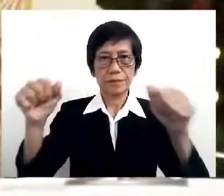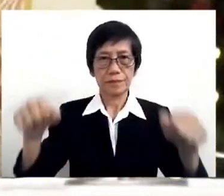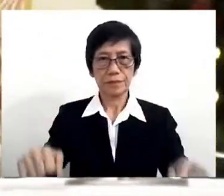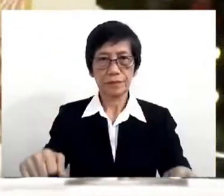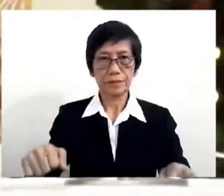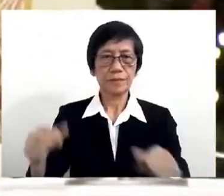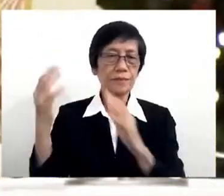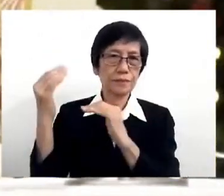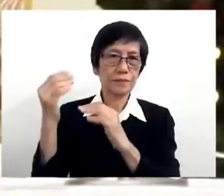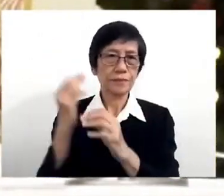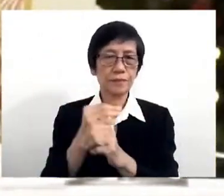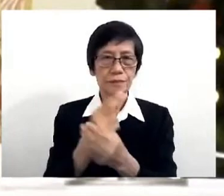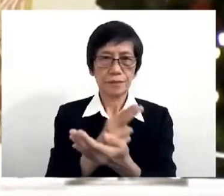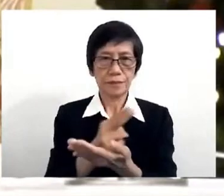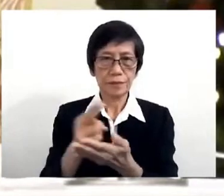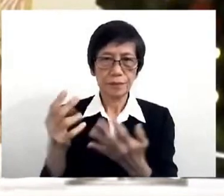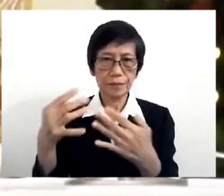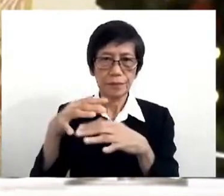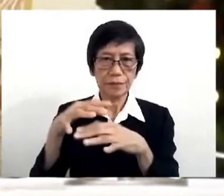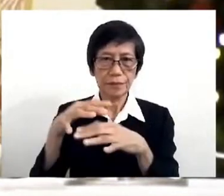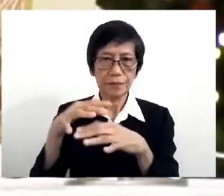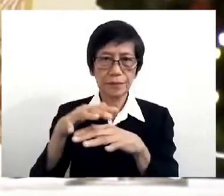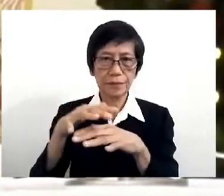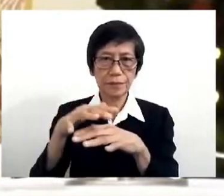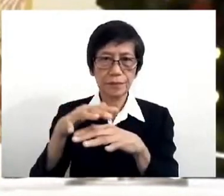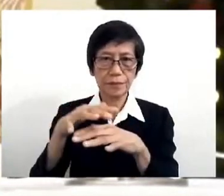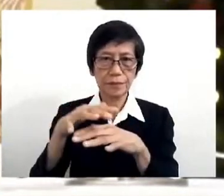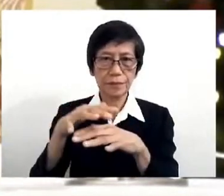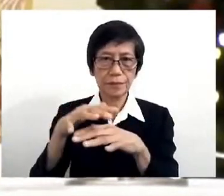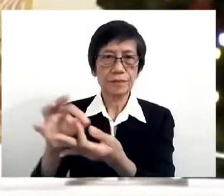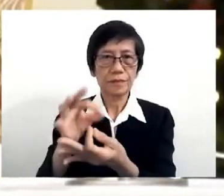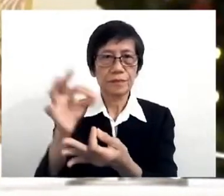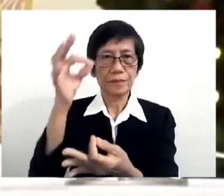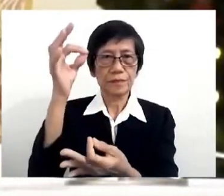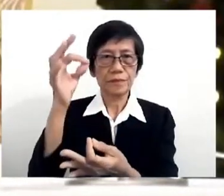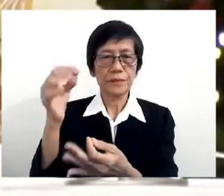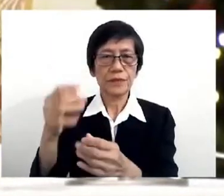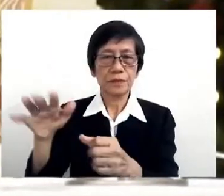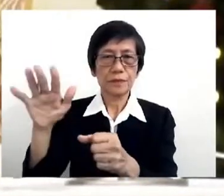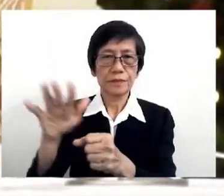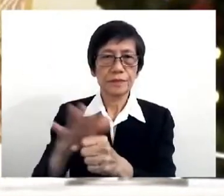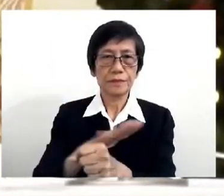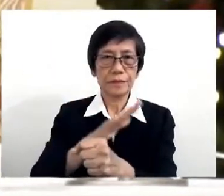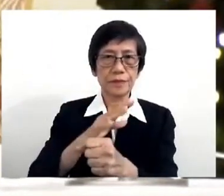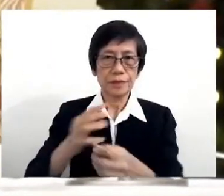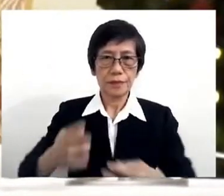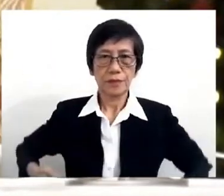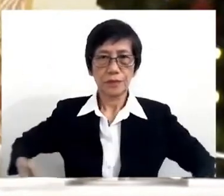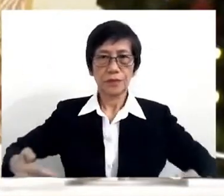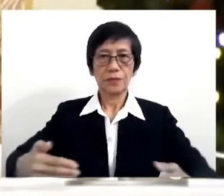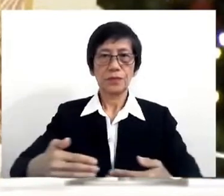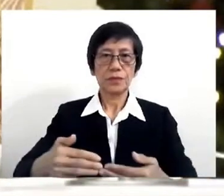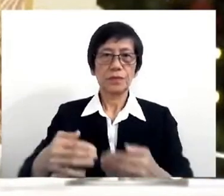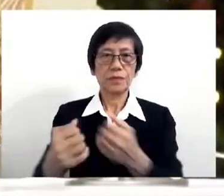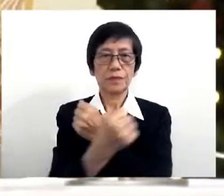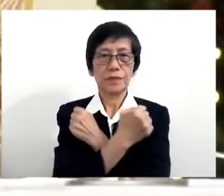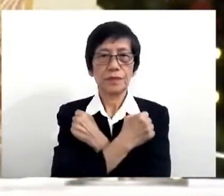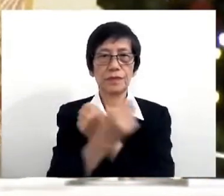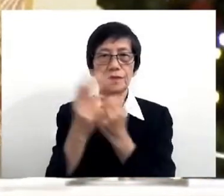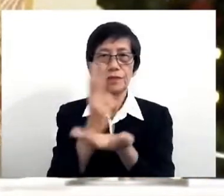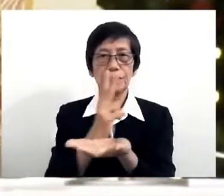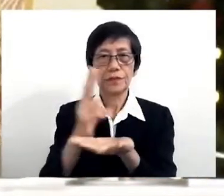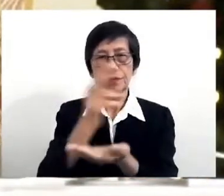paglukob ng banal na Espiritu na pumuspos sa sinapupunan ng mahal na Birheng Maria upang